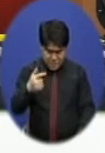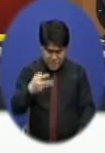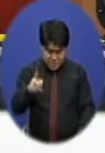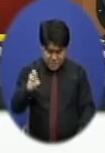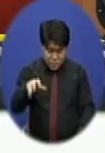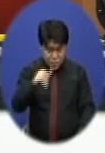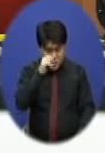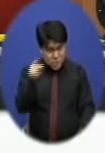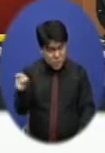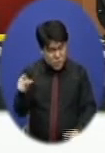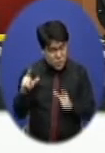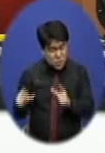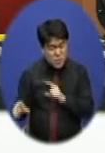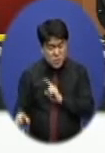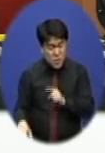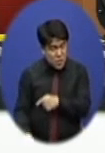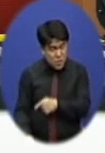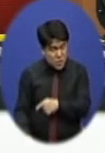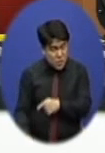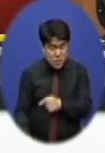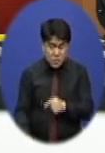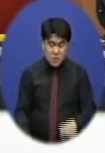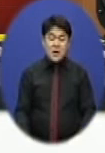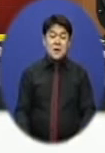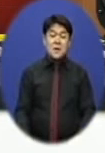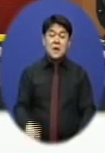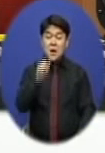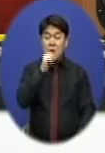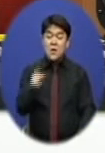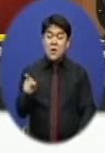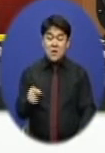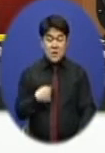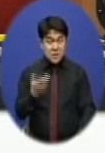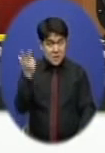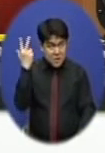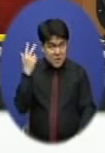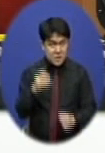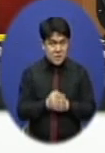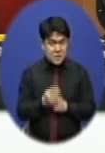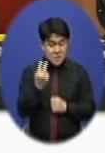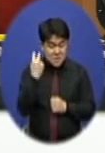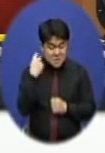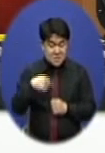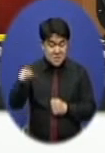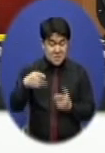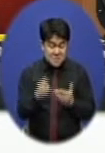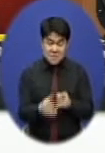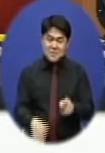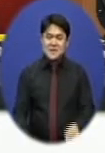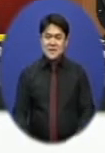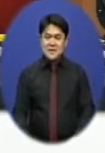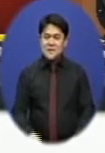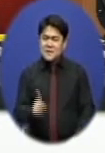있는 해운대 거길 뭐라 그러죠? 센템 시티? 예, 예. 거기 제가 지난 2일 전에 다녀왔거든요. 예.